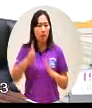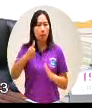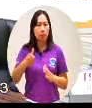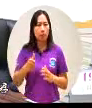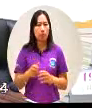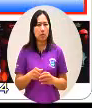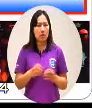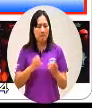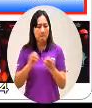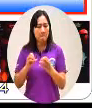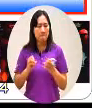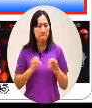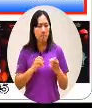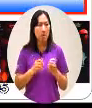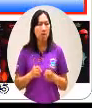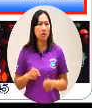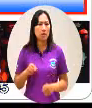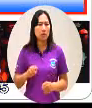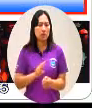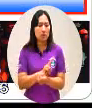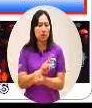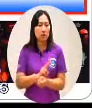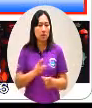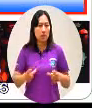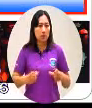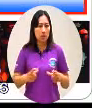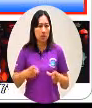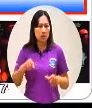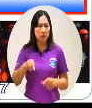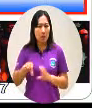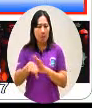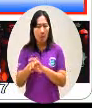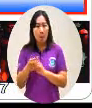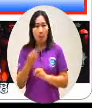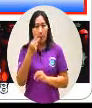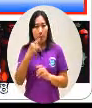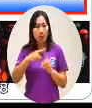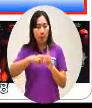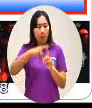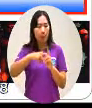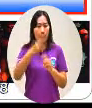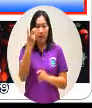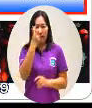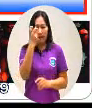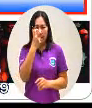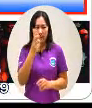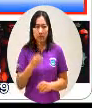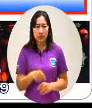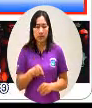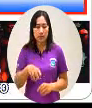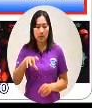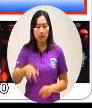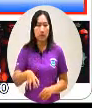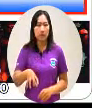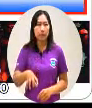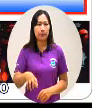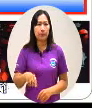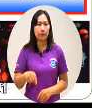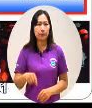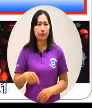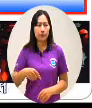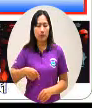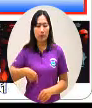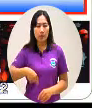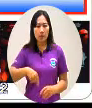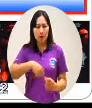吼。这个临门的空气品质的监测站，伊有环保署设一个，伫山尾国校。但山尾国校